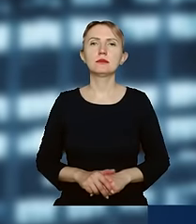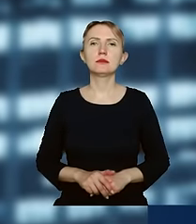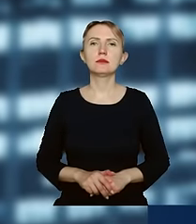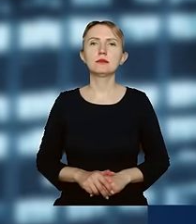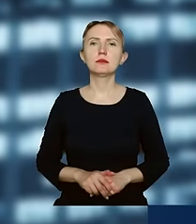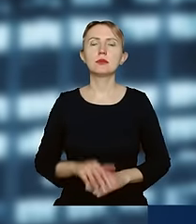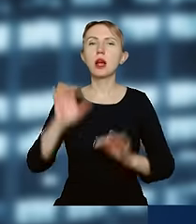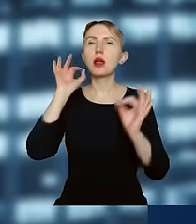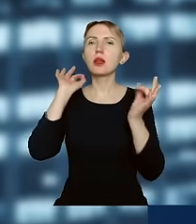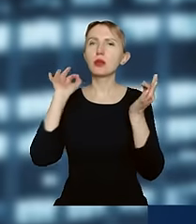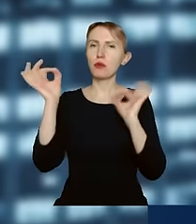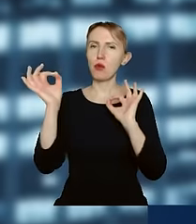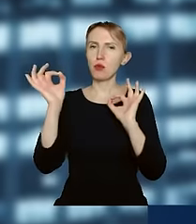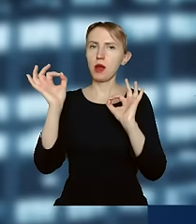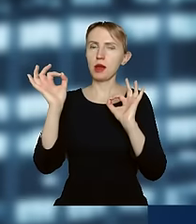jest informacja, która